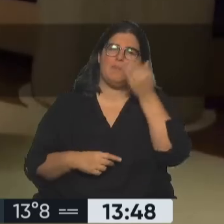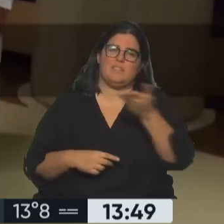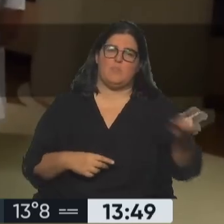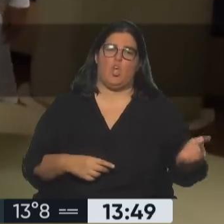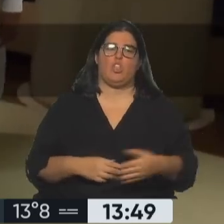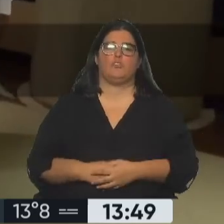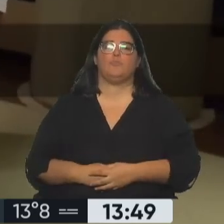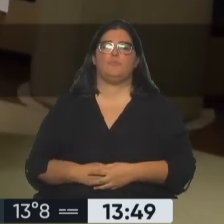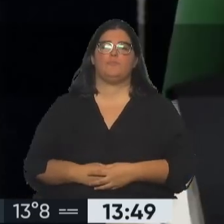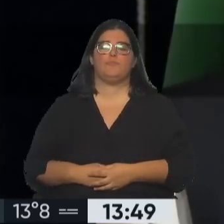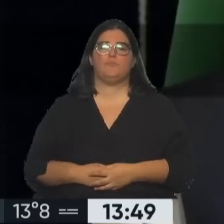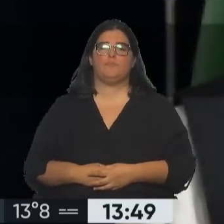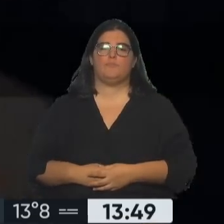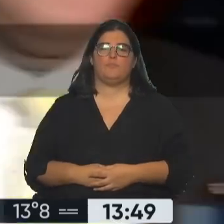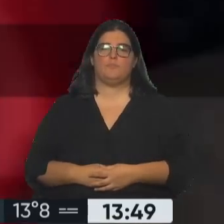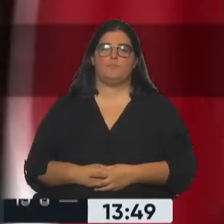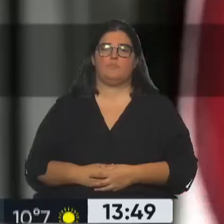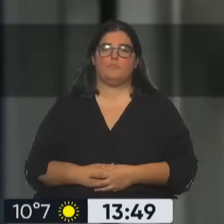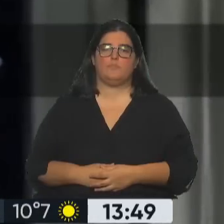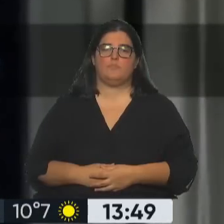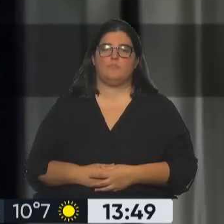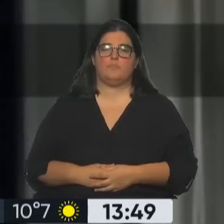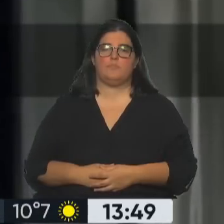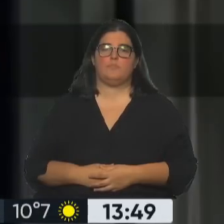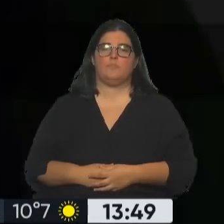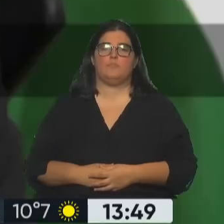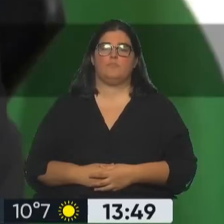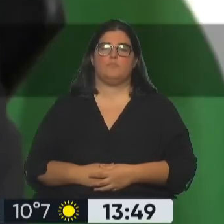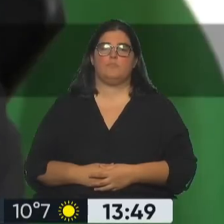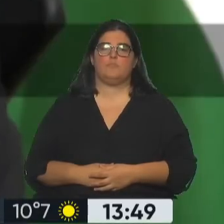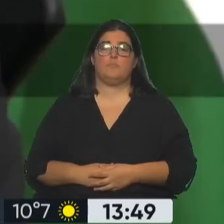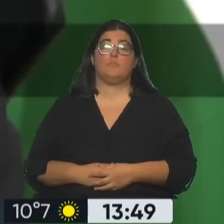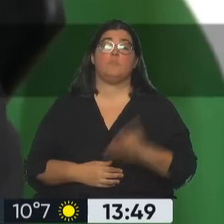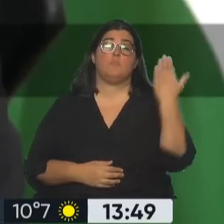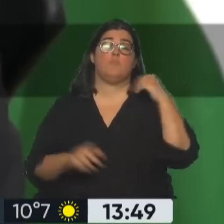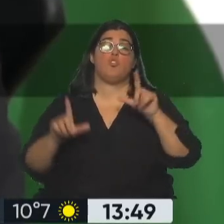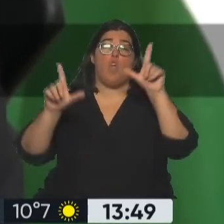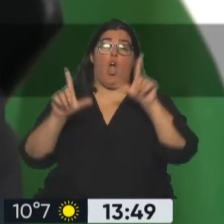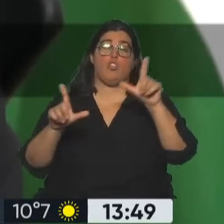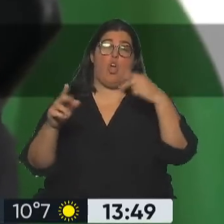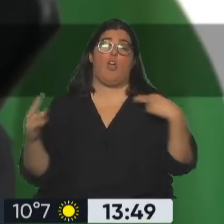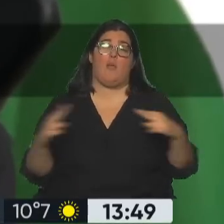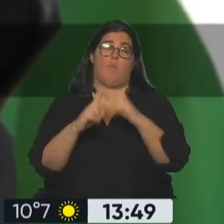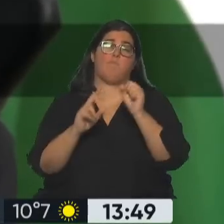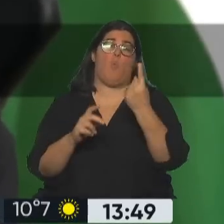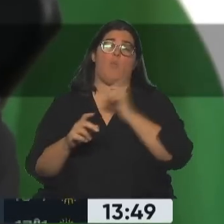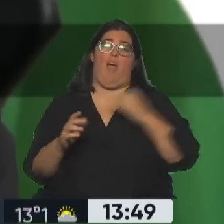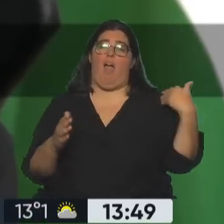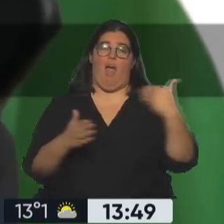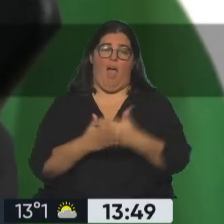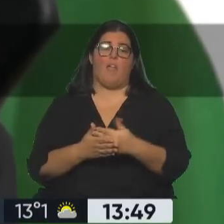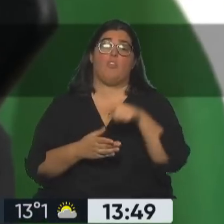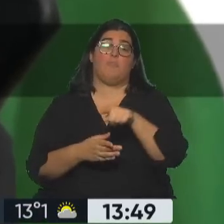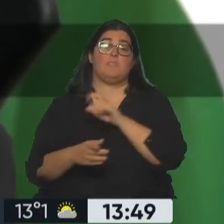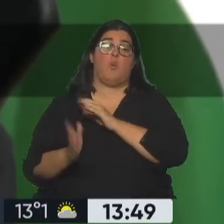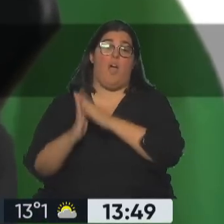東京での首脳会合から1年が経過しました。この1年の間、ロシアによる暴挙